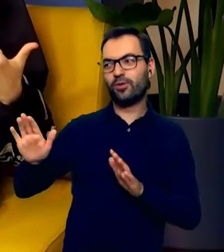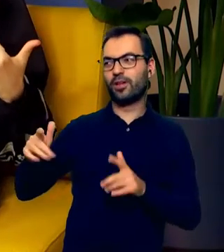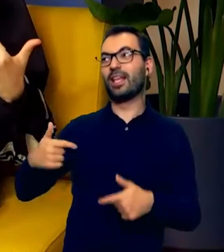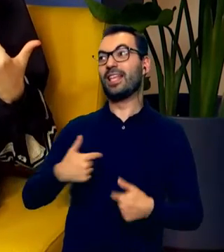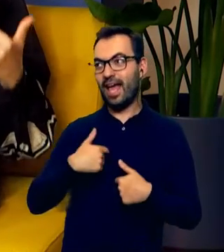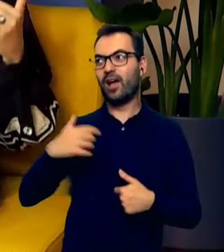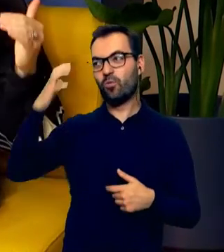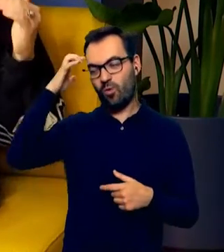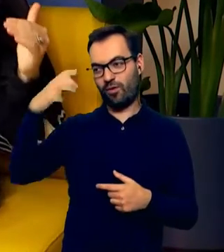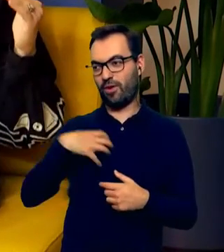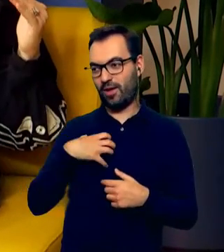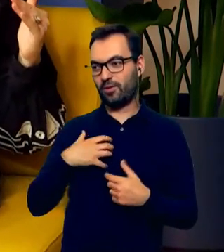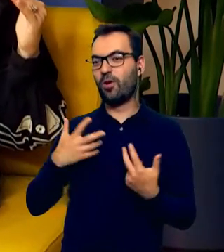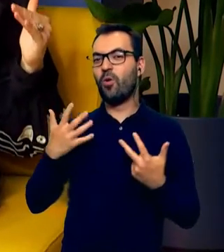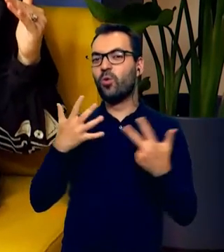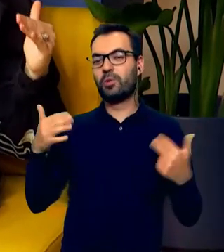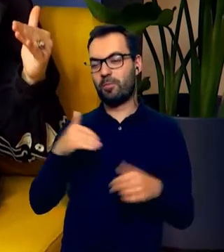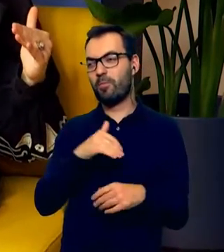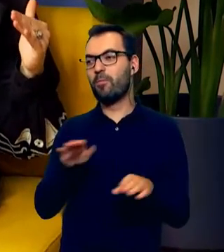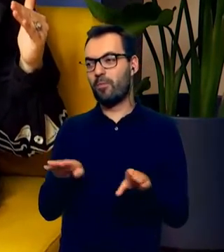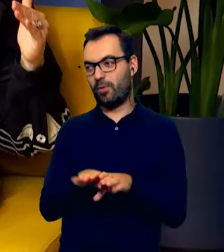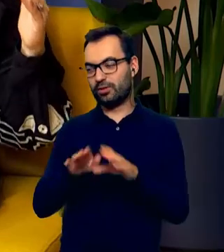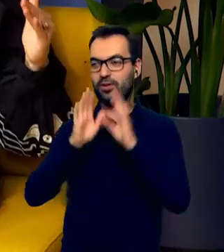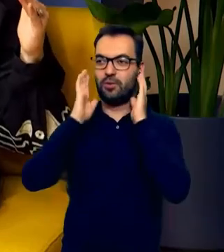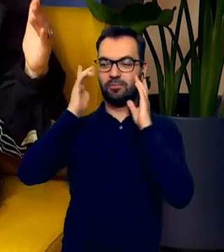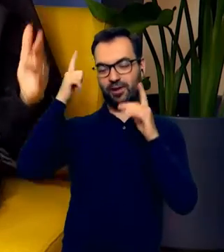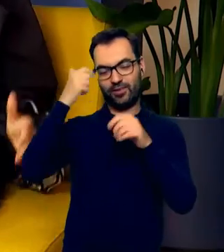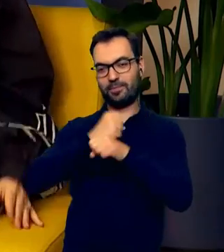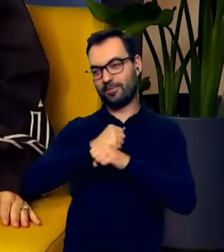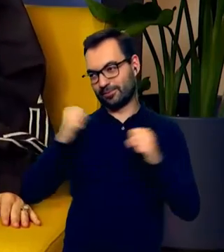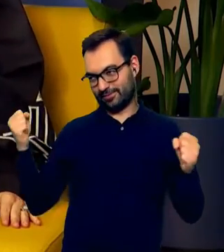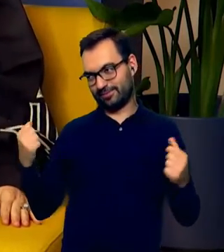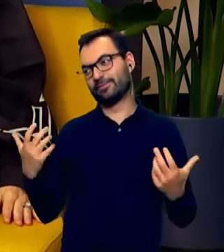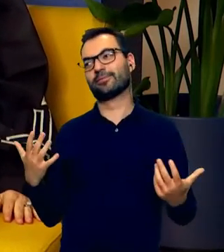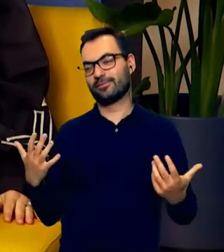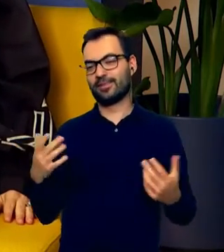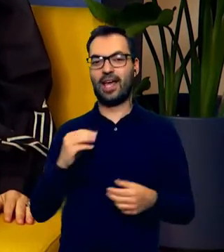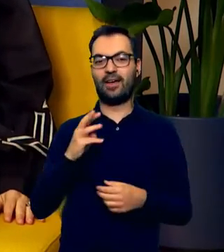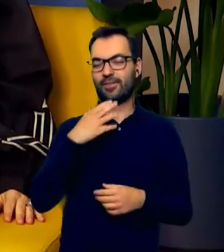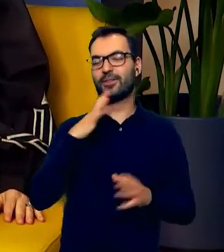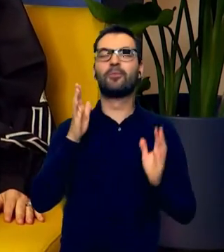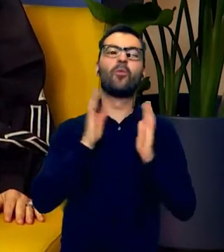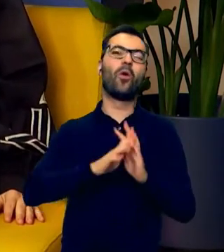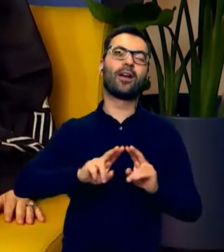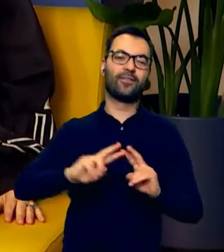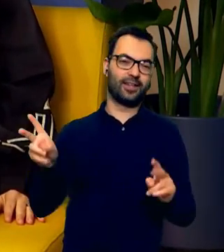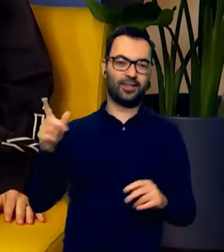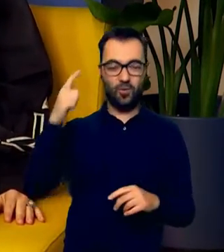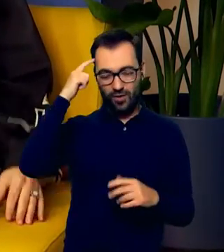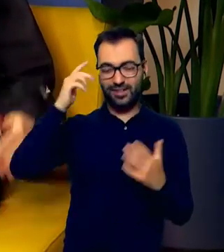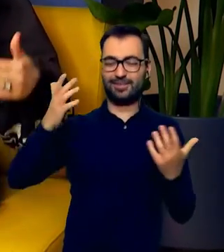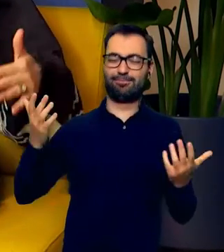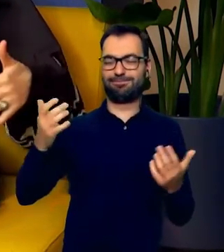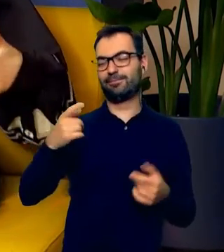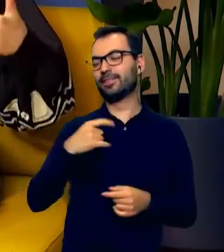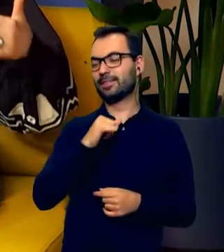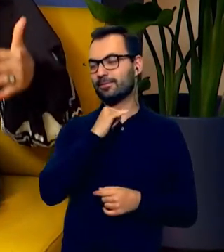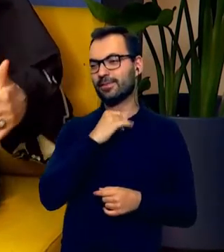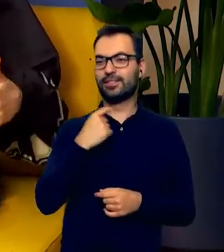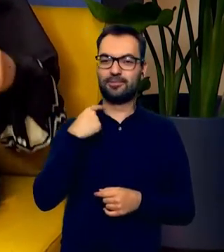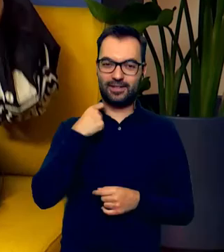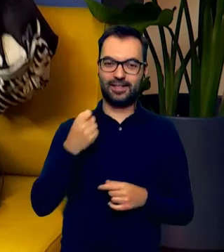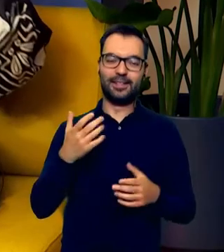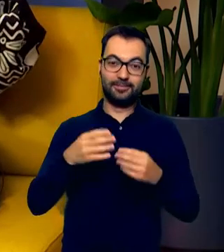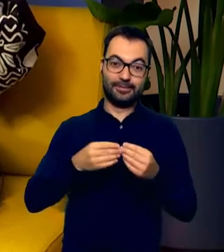mnie to głowa bolała, w ósmej klasie podstawówki tak mi łeb bolał, że mi prawie pękła czacha. Na to Ewka mówi, błagam was, was bolała głowa. No i tak